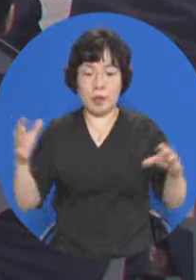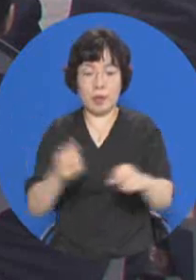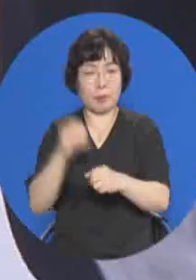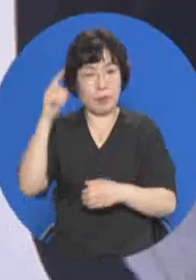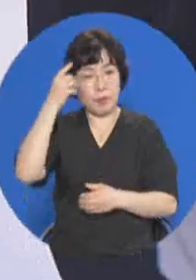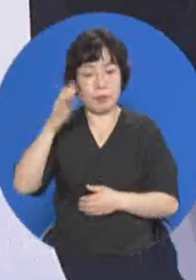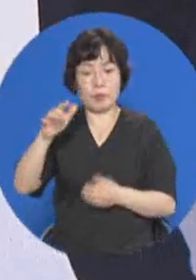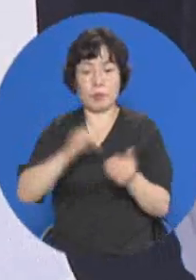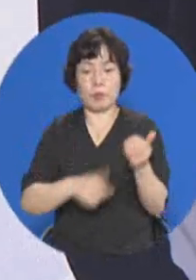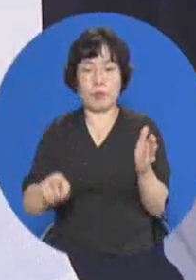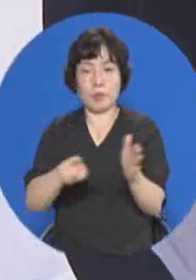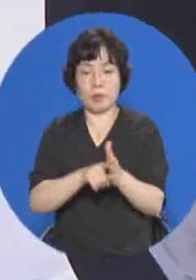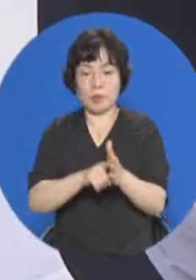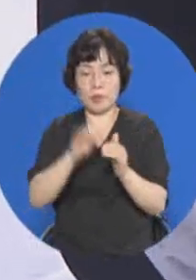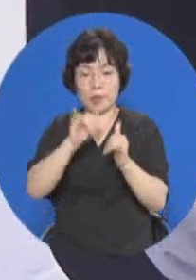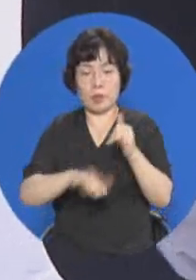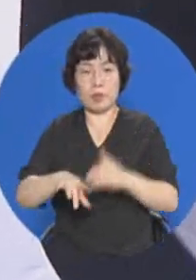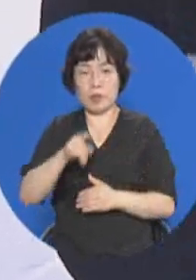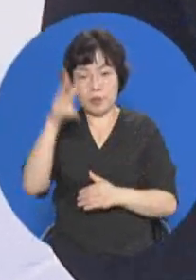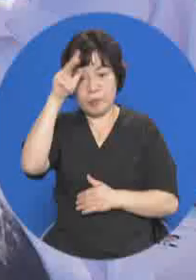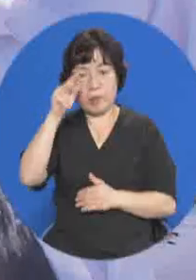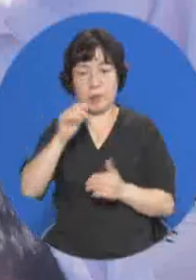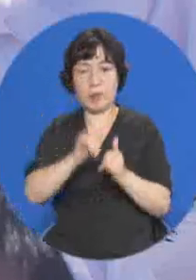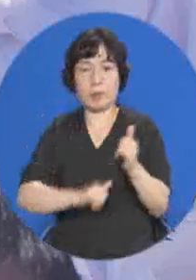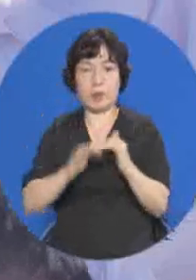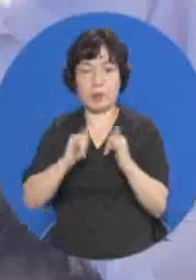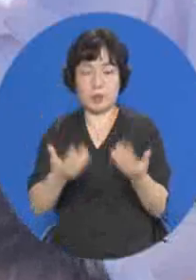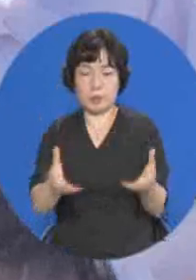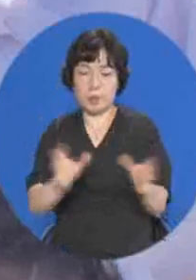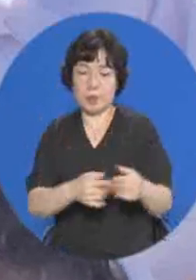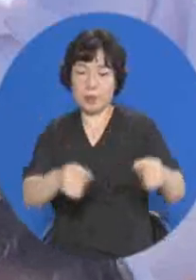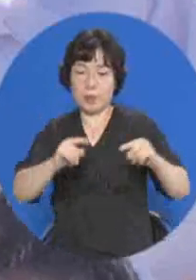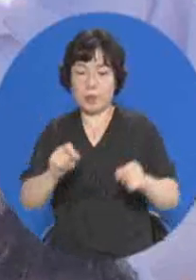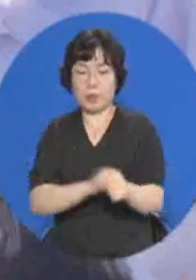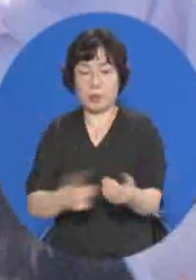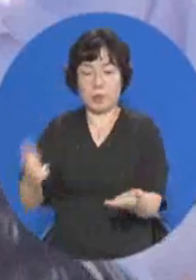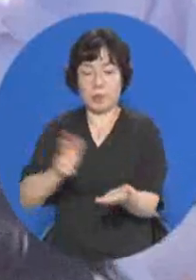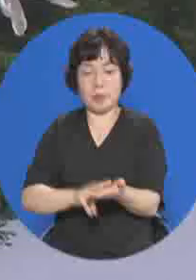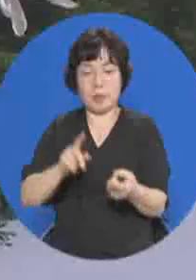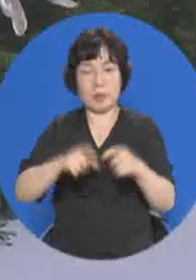추념식에는 사상 처음으로 경찰 희생자 유족들이 참석하기로 해 특별법 제정에